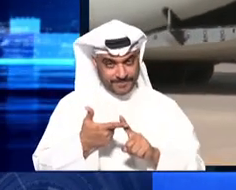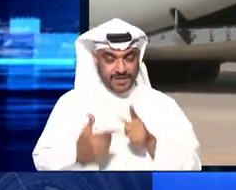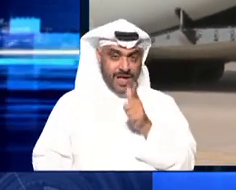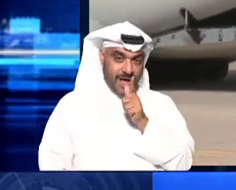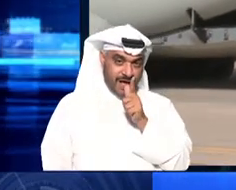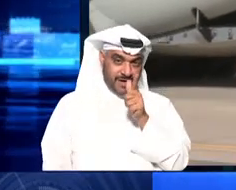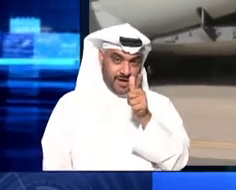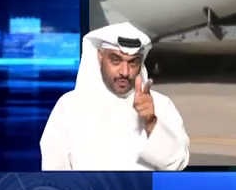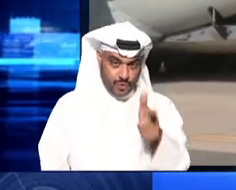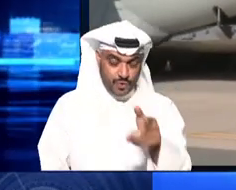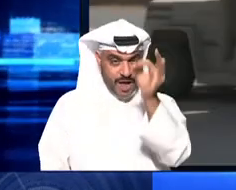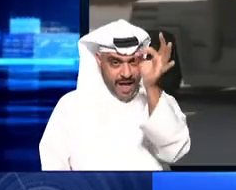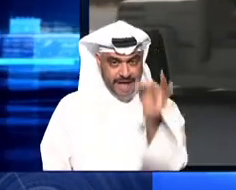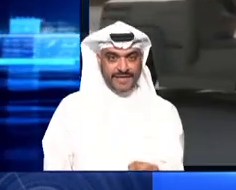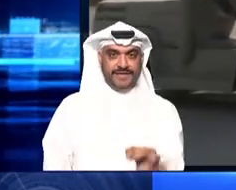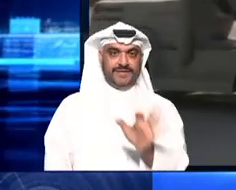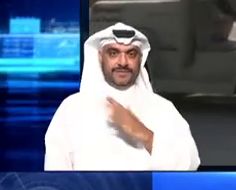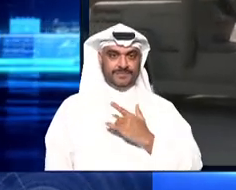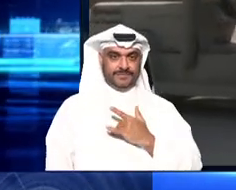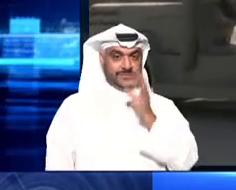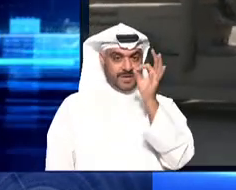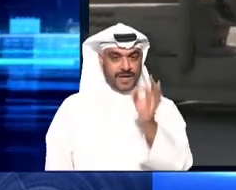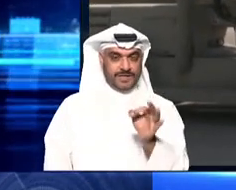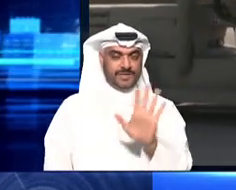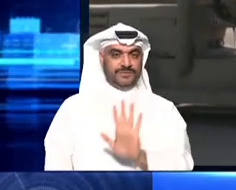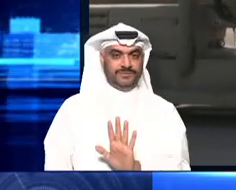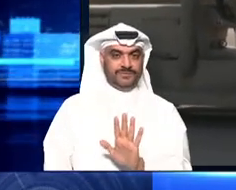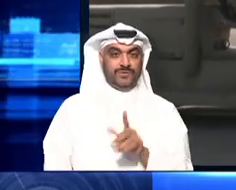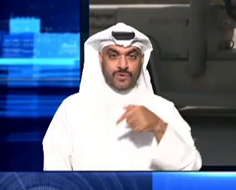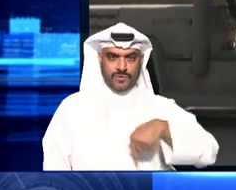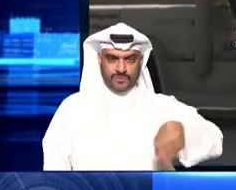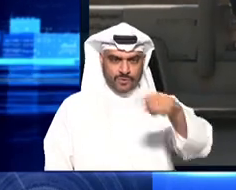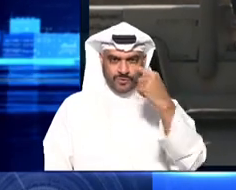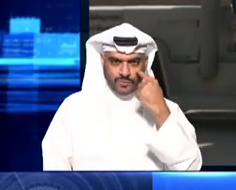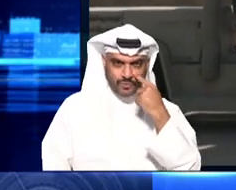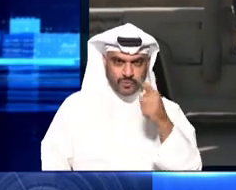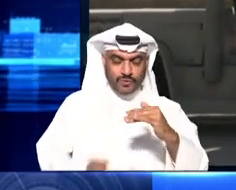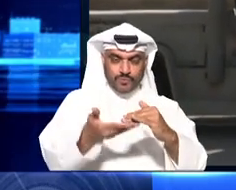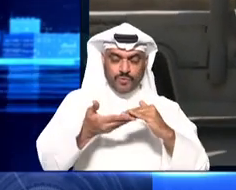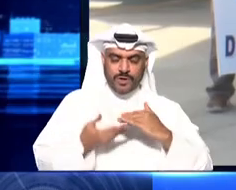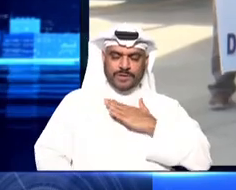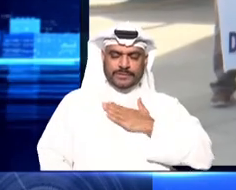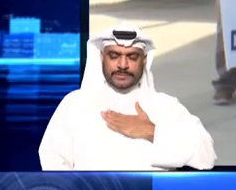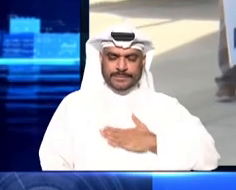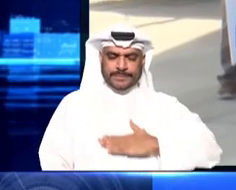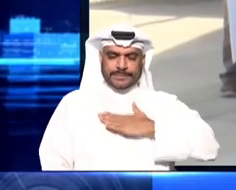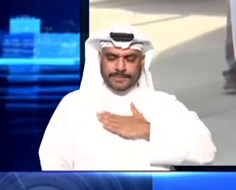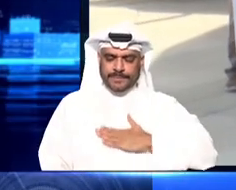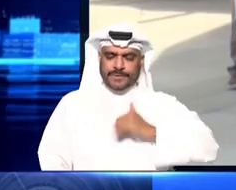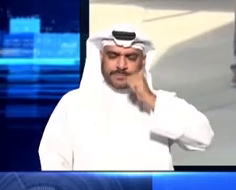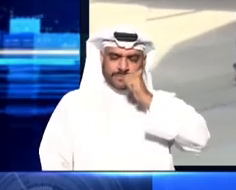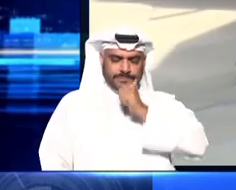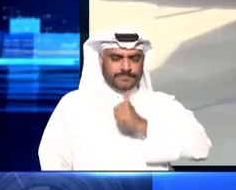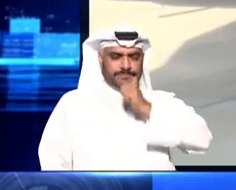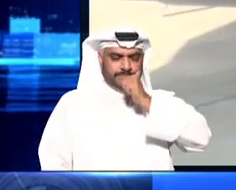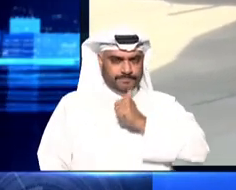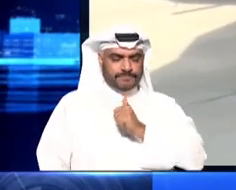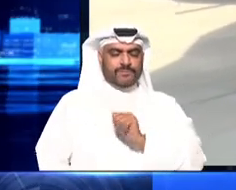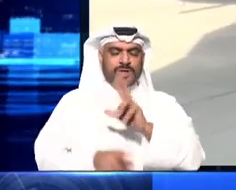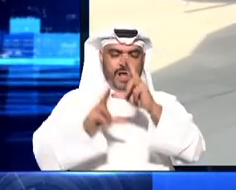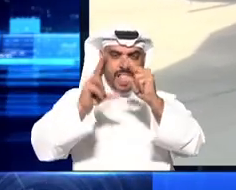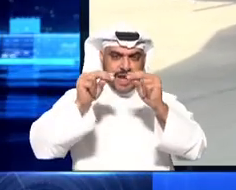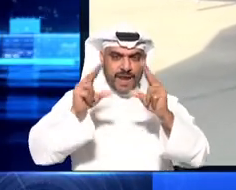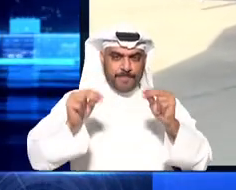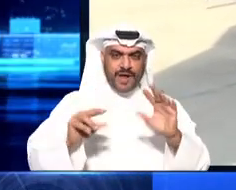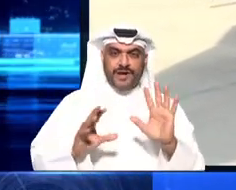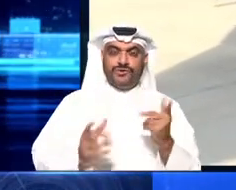أن أؤكد هنا أنه مما يشفى ويخفف من آلام هذا الشعب الشقيق